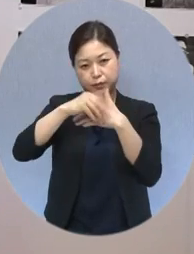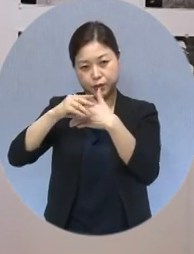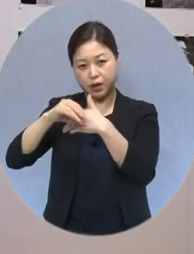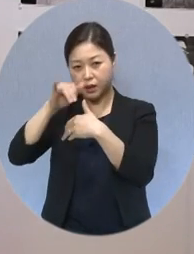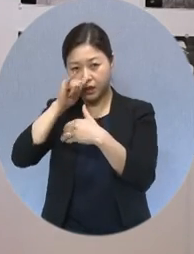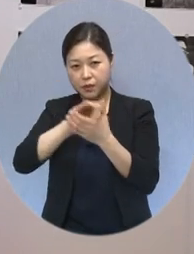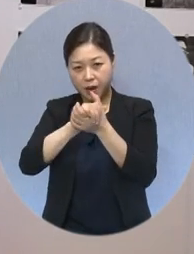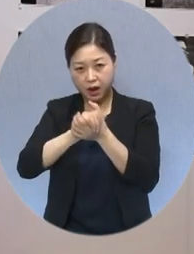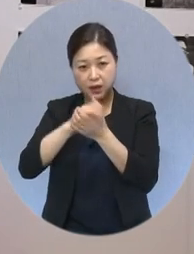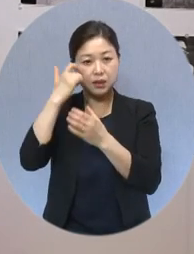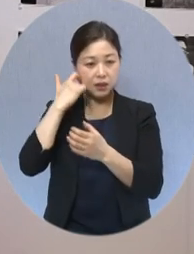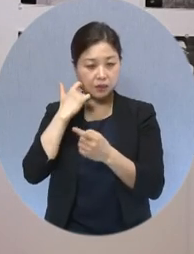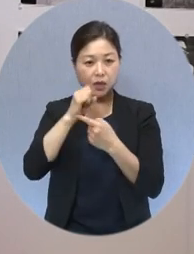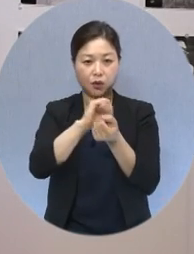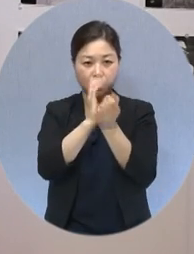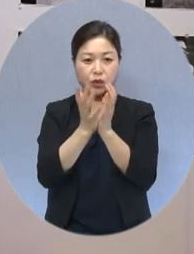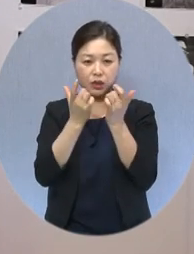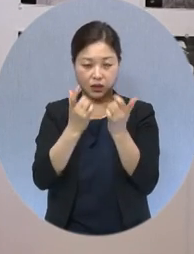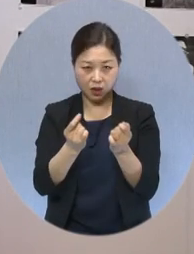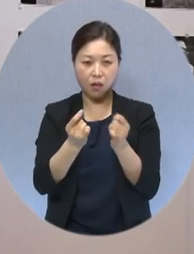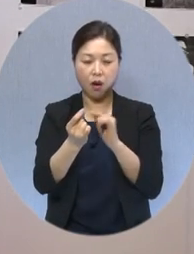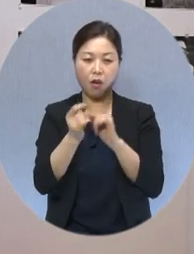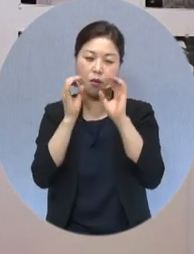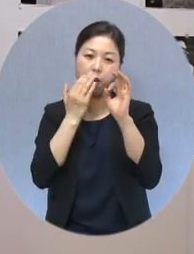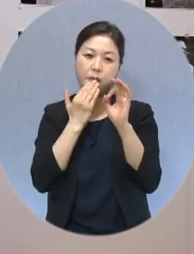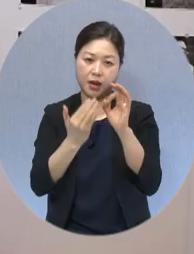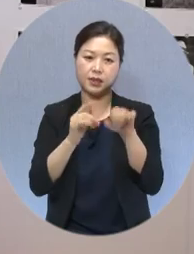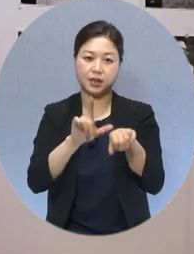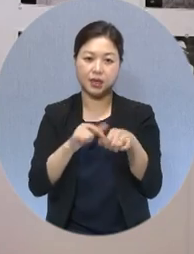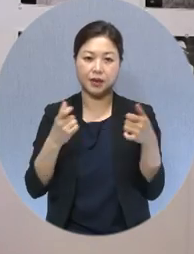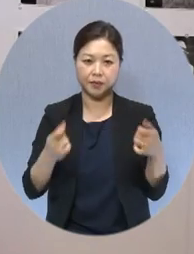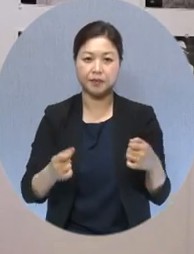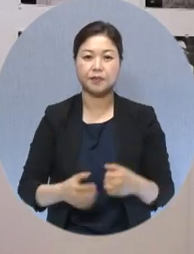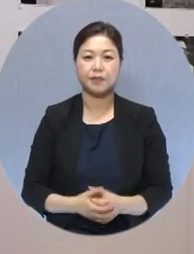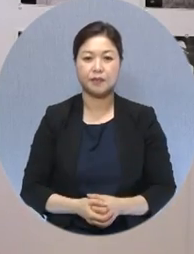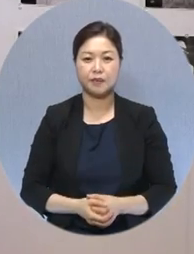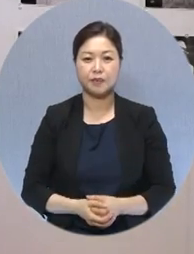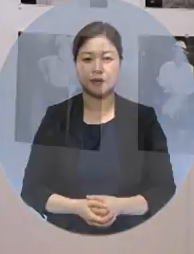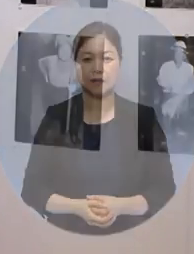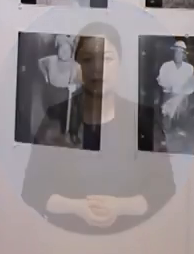꽃처럼 피어나는 시간이 되고 있습니다. 복지TV 뉴스 이소영입니다.